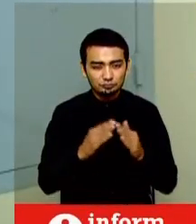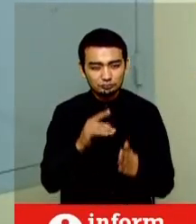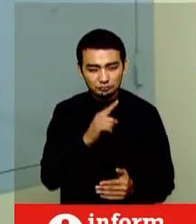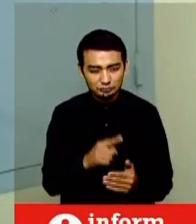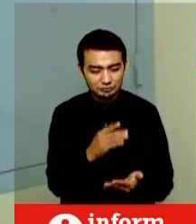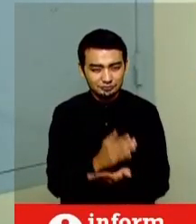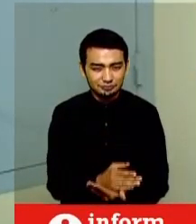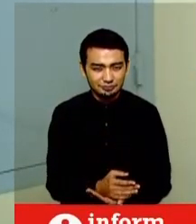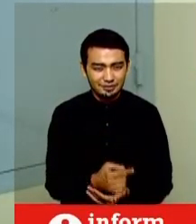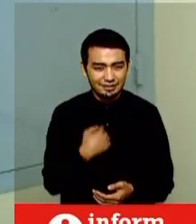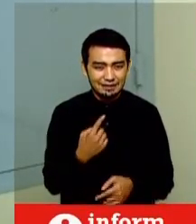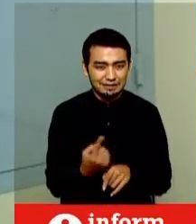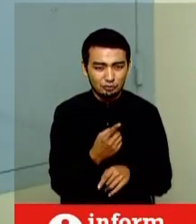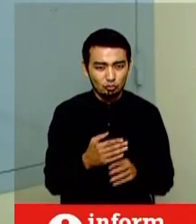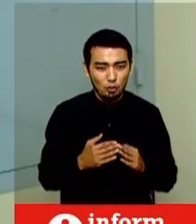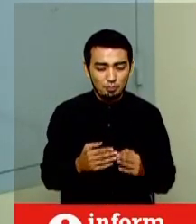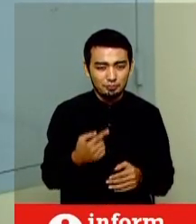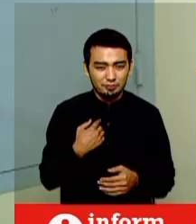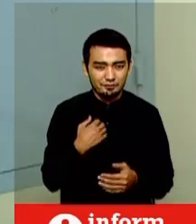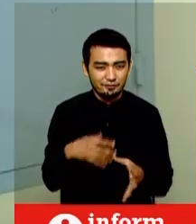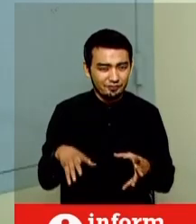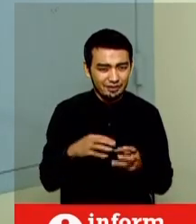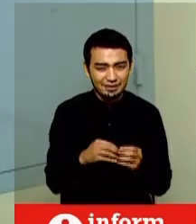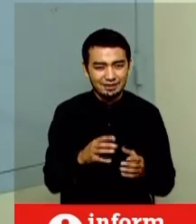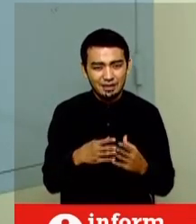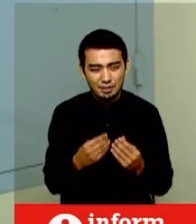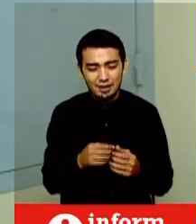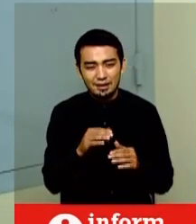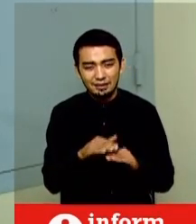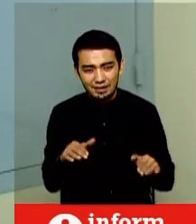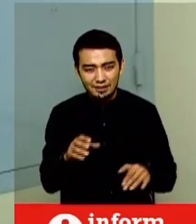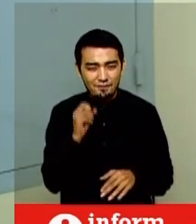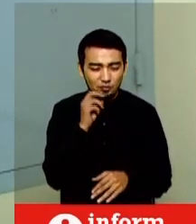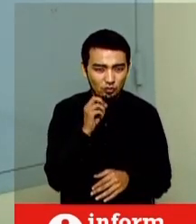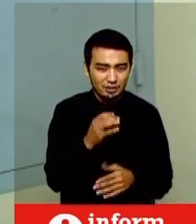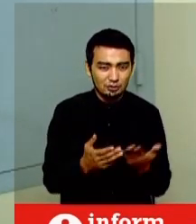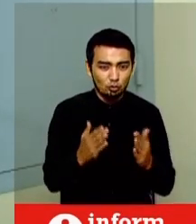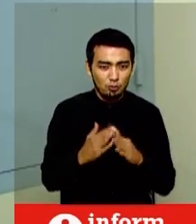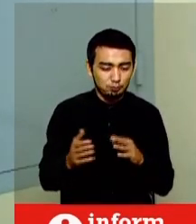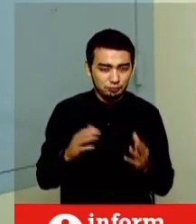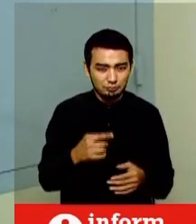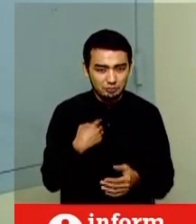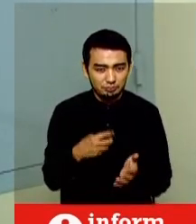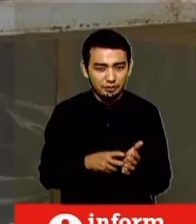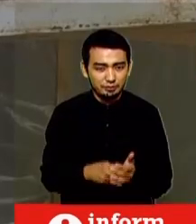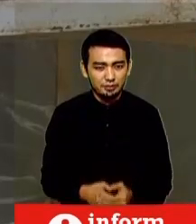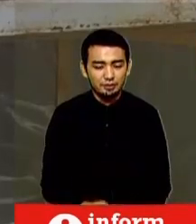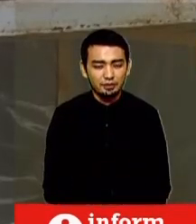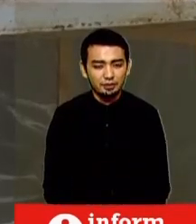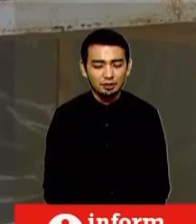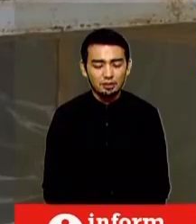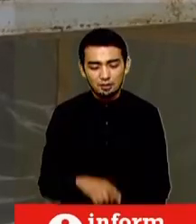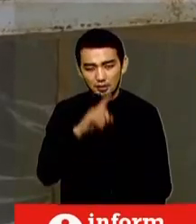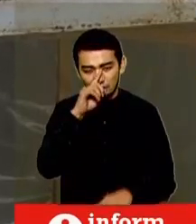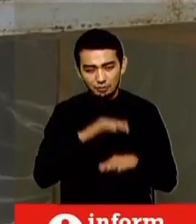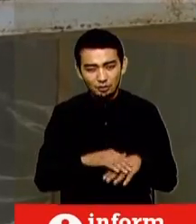У нас это единственное жилье. Тут живем целыми семьями, дети, внуки. А если дом рухнет, нам просто страшно. В местном